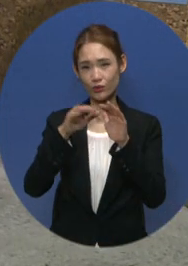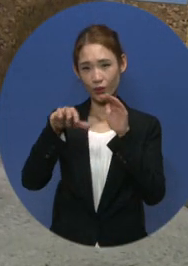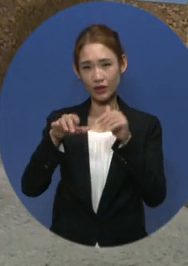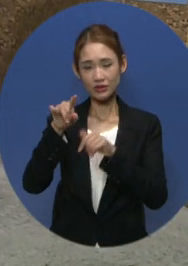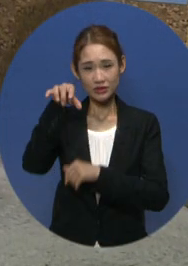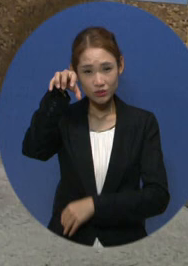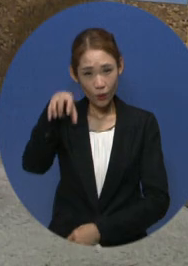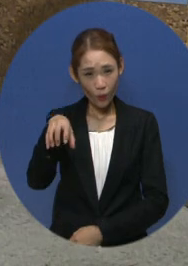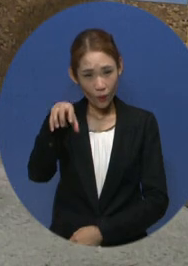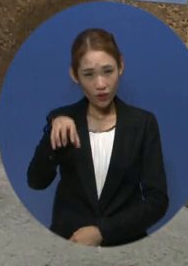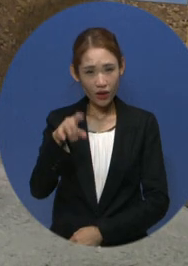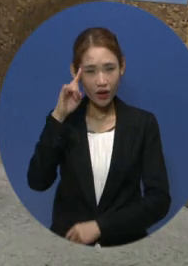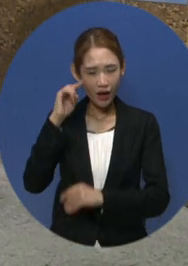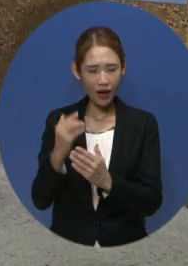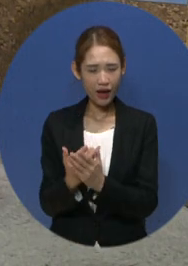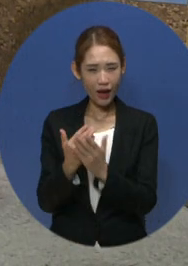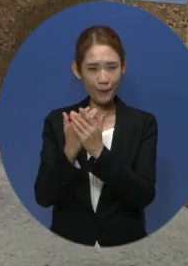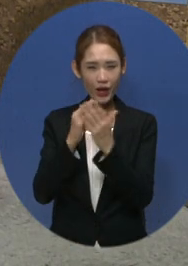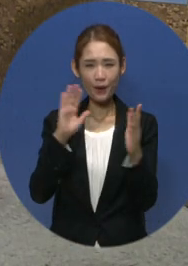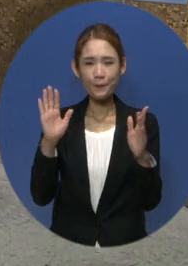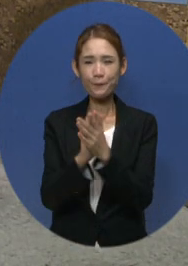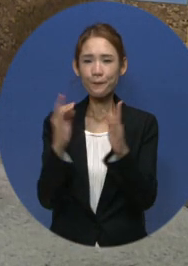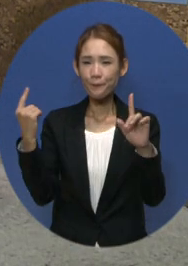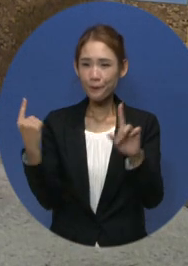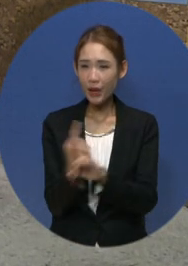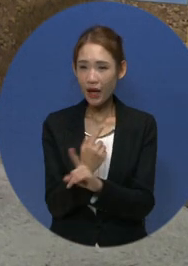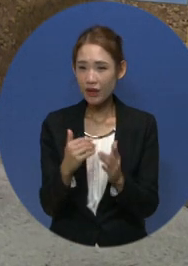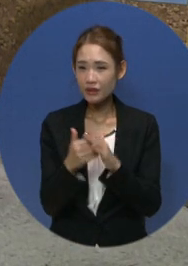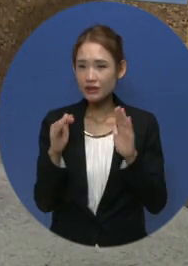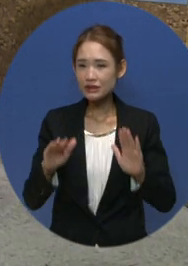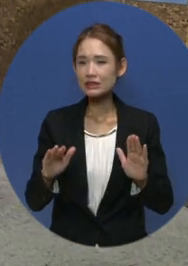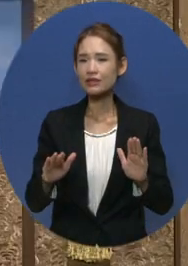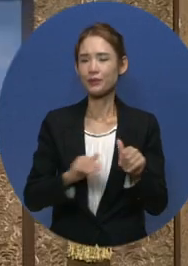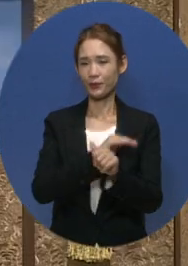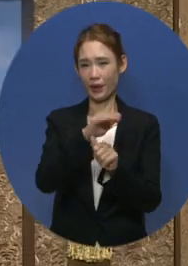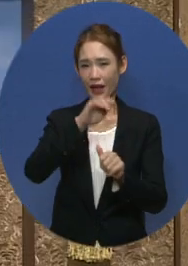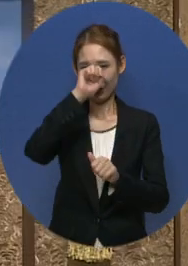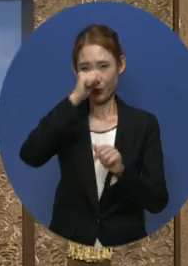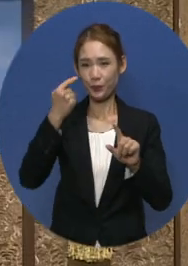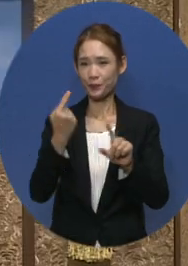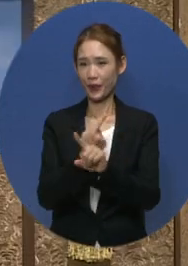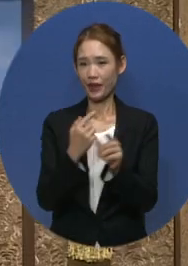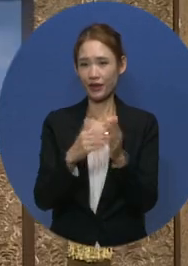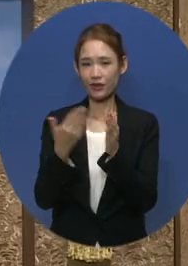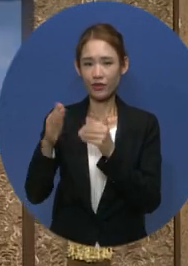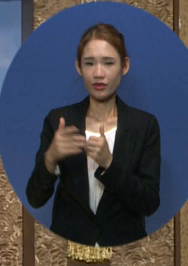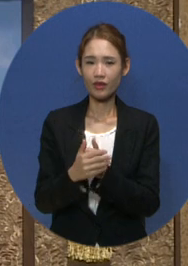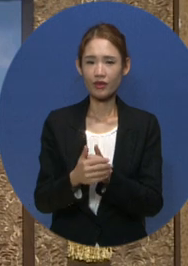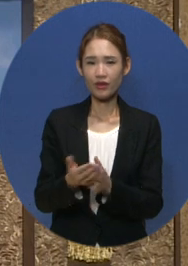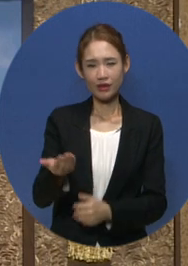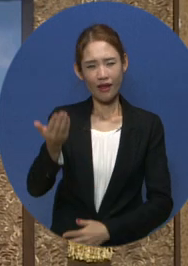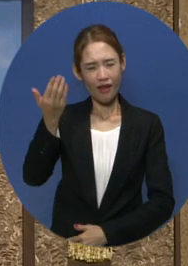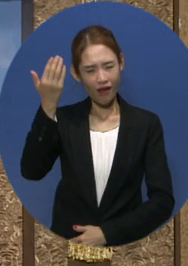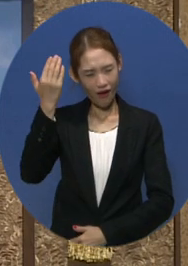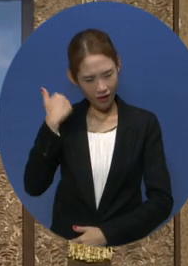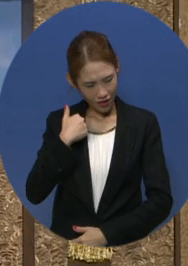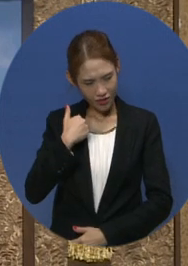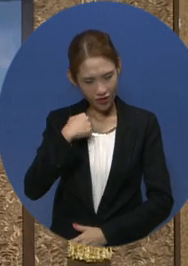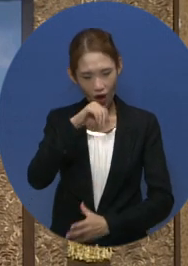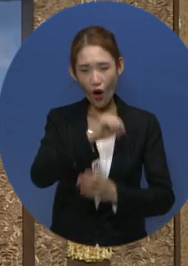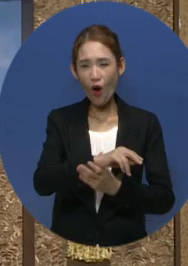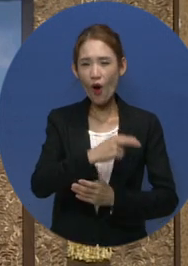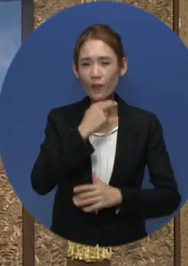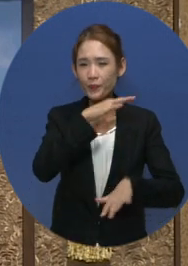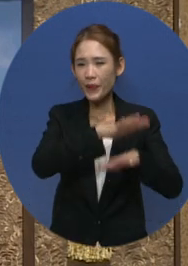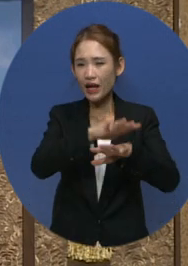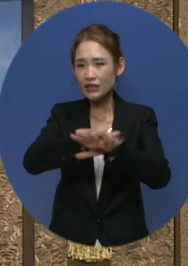이제 다 개발이 돼 버렸는데 네. 옛날에 달동네였거든요. 지금 많이 좋아졌죠. 예, 예, 예. 근데 거기가 이제 다 무허가 판자촌이 많이